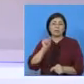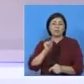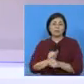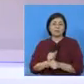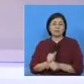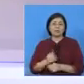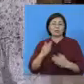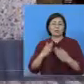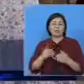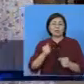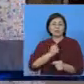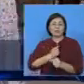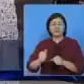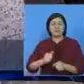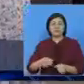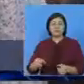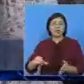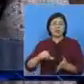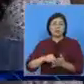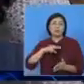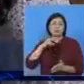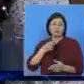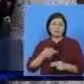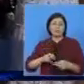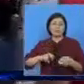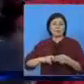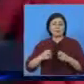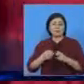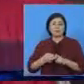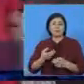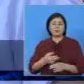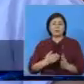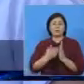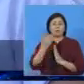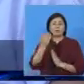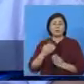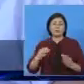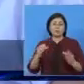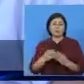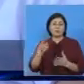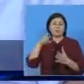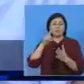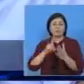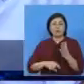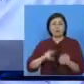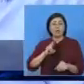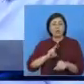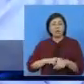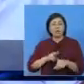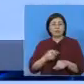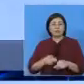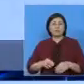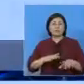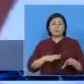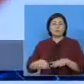домашнего насилия, привлечение внимания общественности к данной проблеме, а также повышение общественного доверия к полиции.